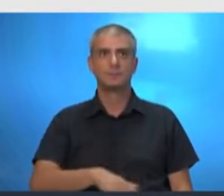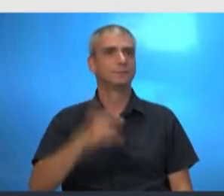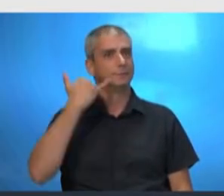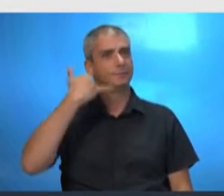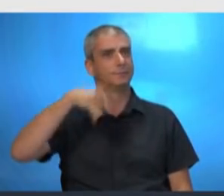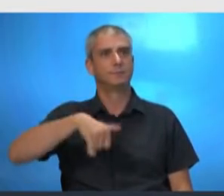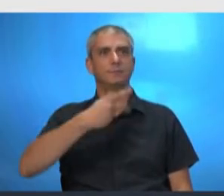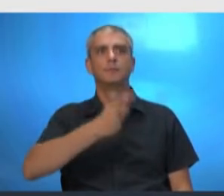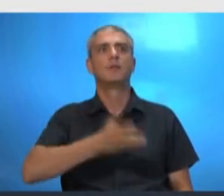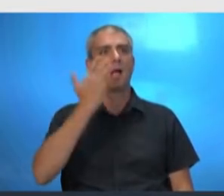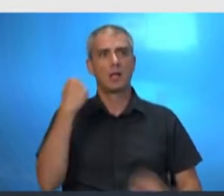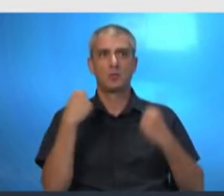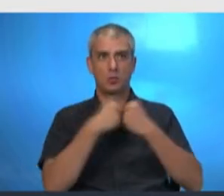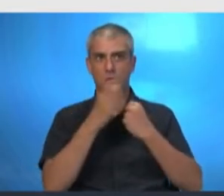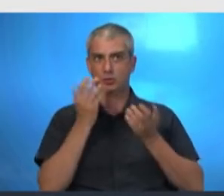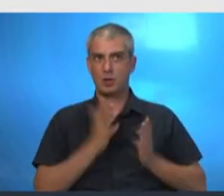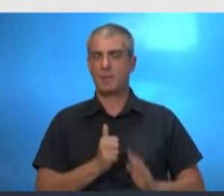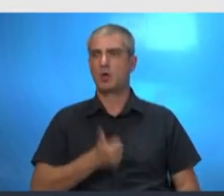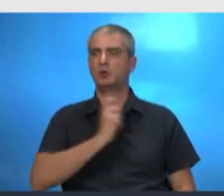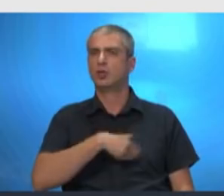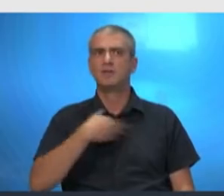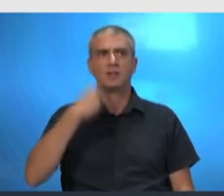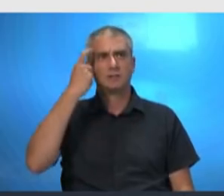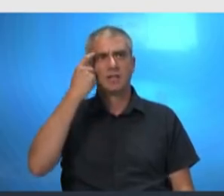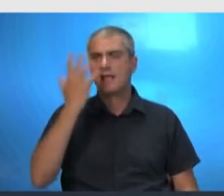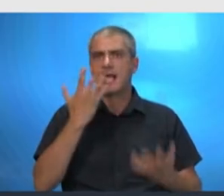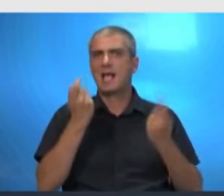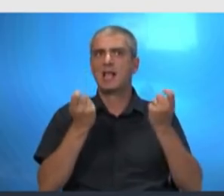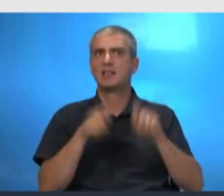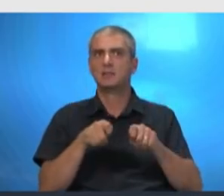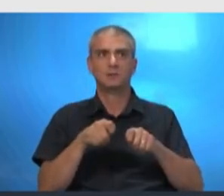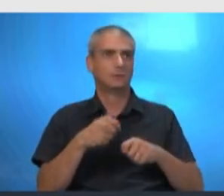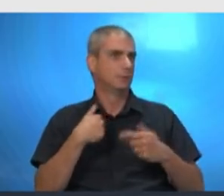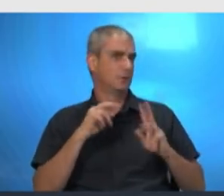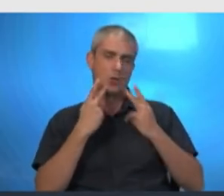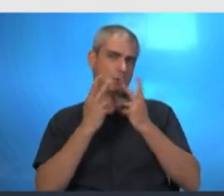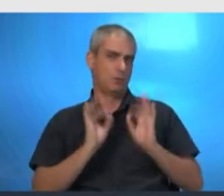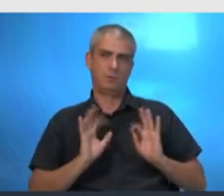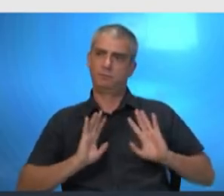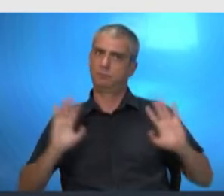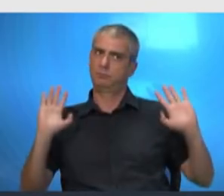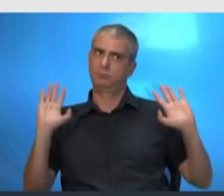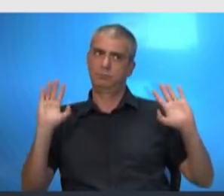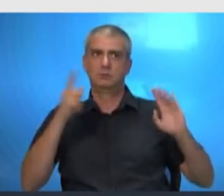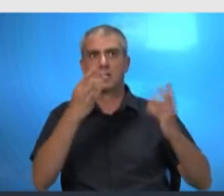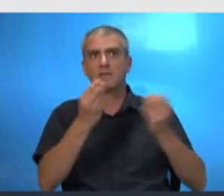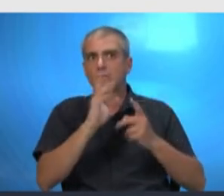הייתה את התאונה הזאת של בן ראש העיר, ורציתי לדעת איך זה נסגר. אני לא מגיב את דברים כאלה. זה דברים